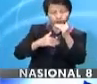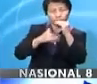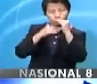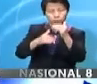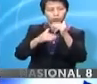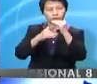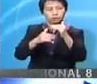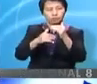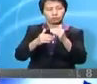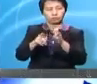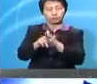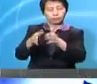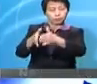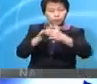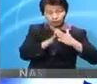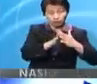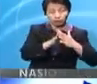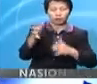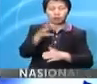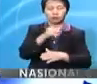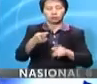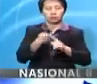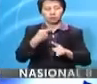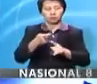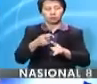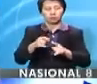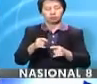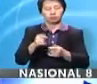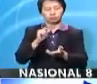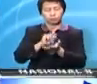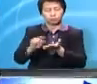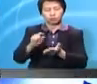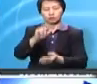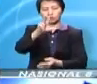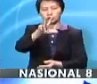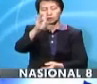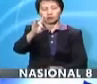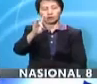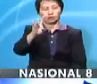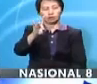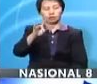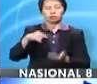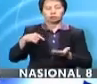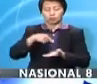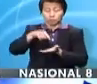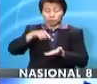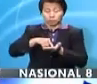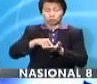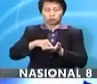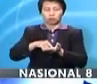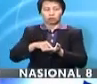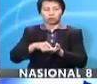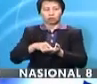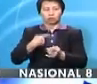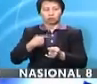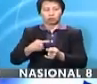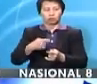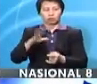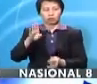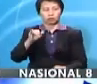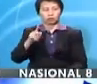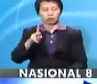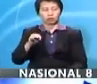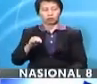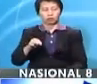as the minimum requirement, ya. Selain daripada saya katakan tadi 38, ini adalah 5 perkara: baki klorin,